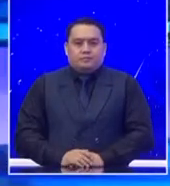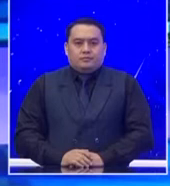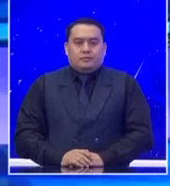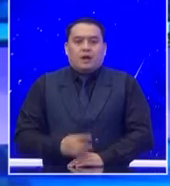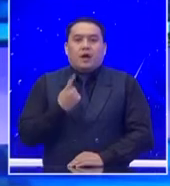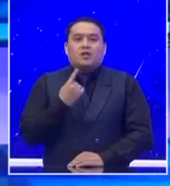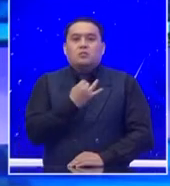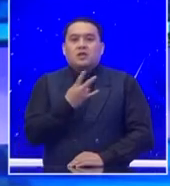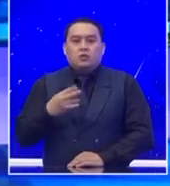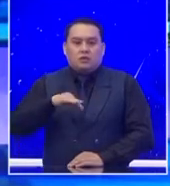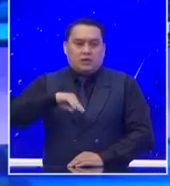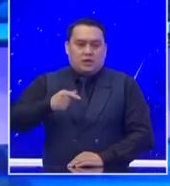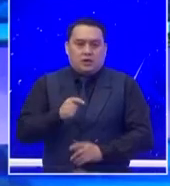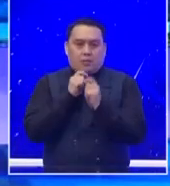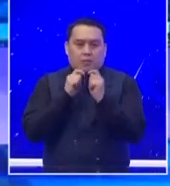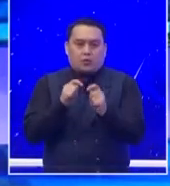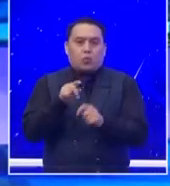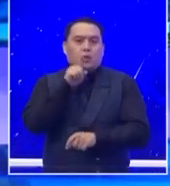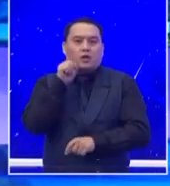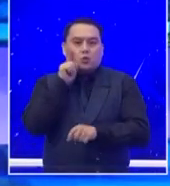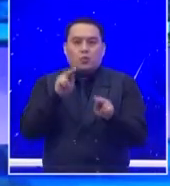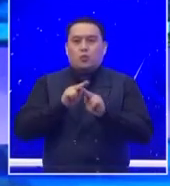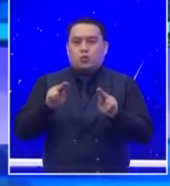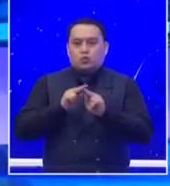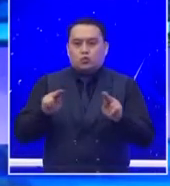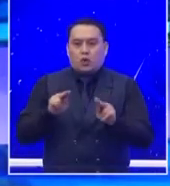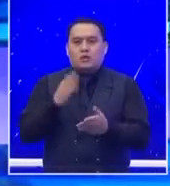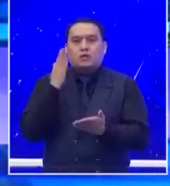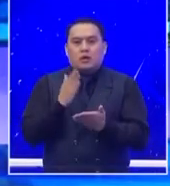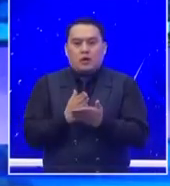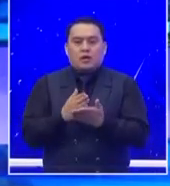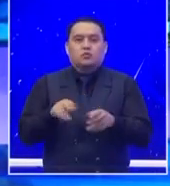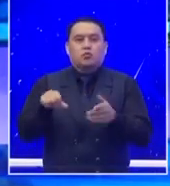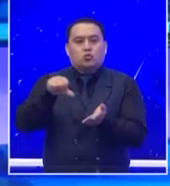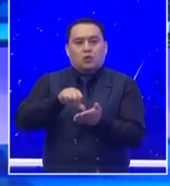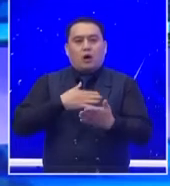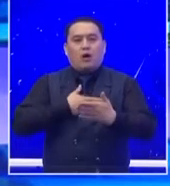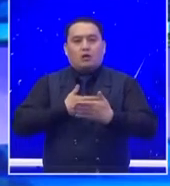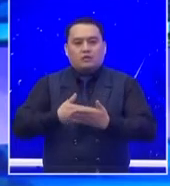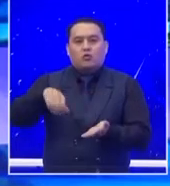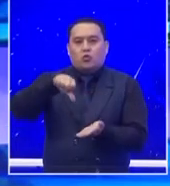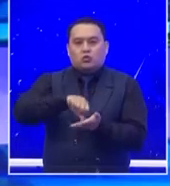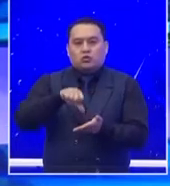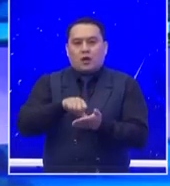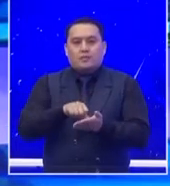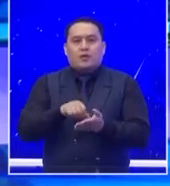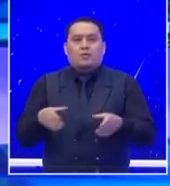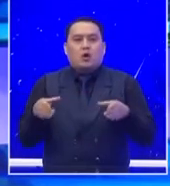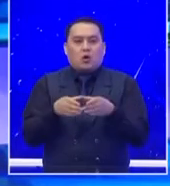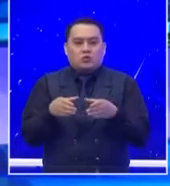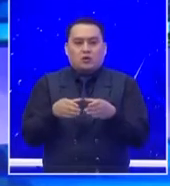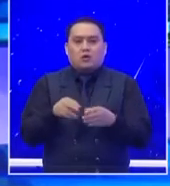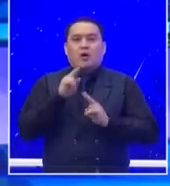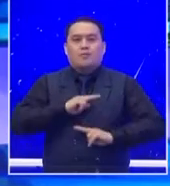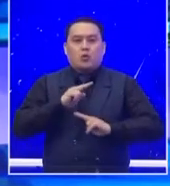Сертификат на 1 миллион тенге вручен молодому преподавателю. В стране немало педагогов, принимающих активное участие в делах профсоюзной